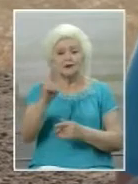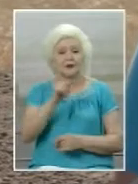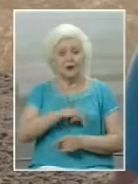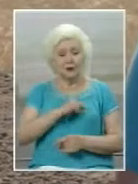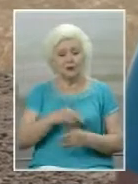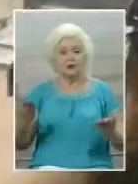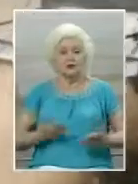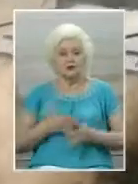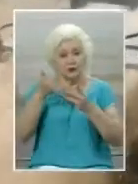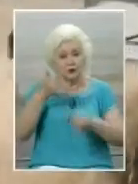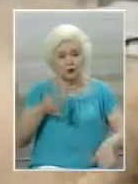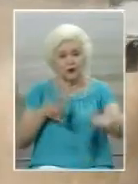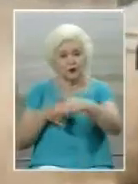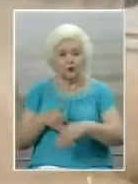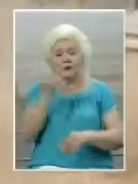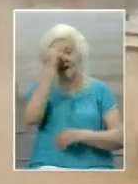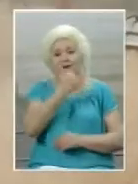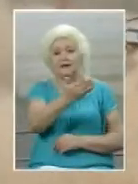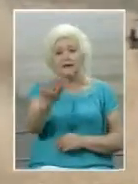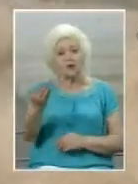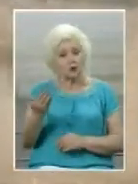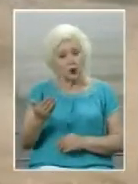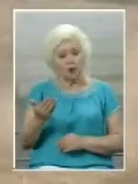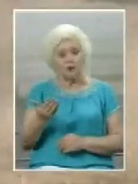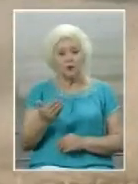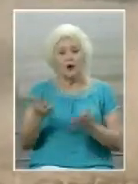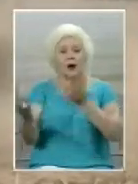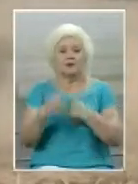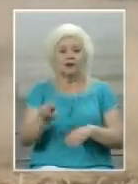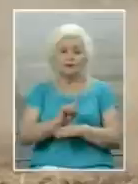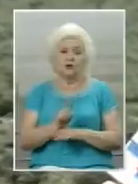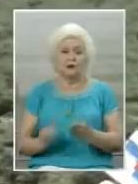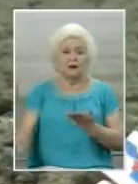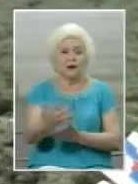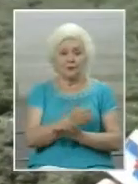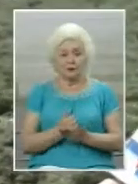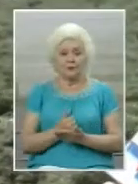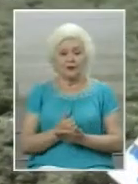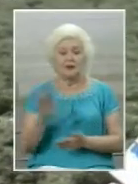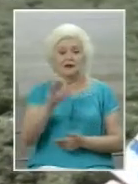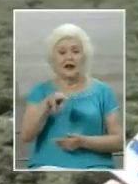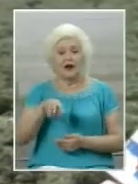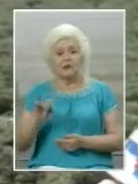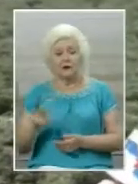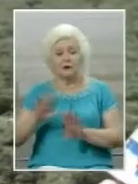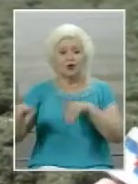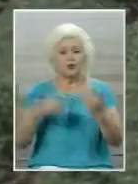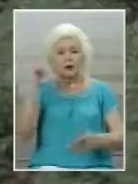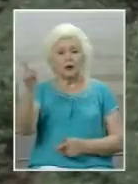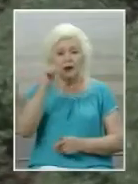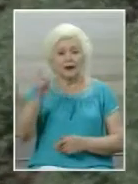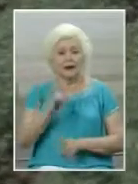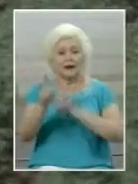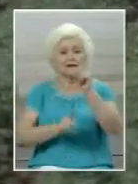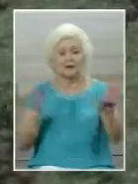працюють і живуть в ґрунті. Завдяки цього беремо нормальні врожаї. Сергій Лавренко пропонує аграріям при